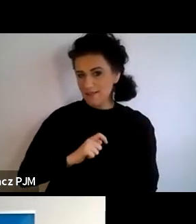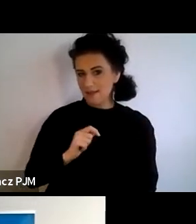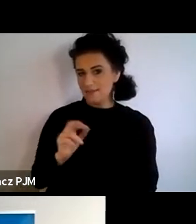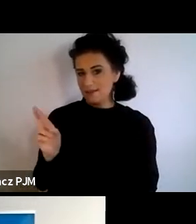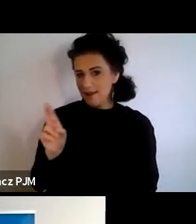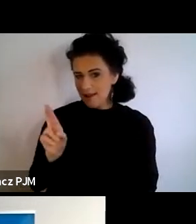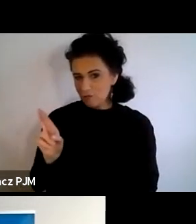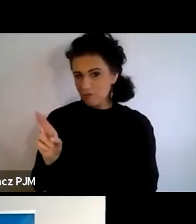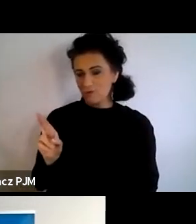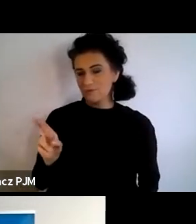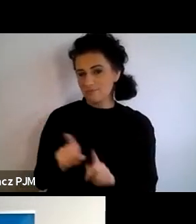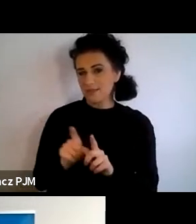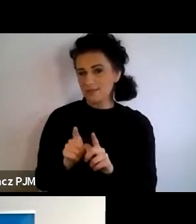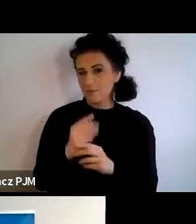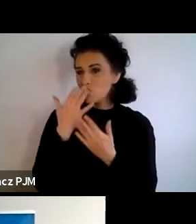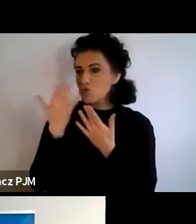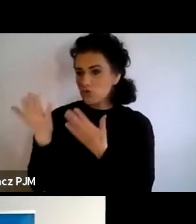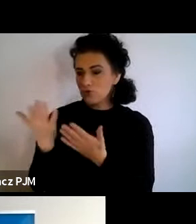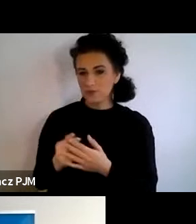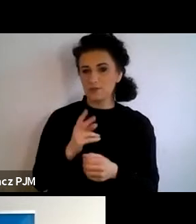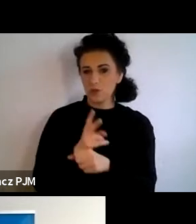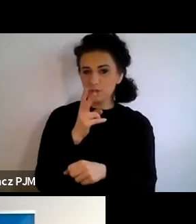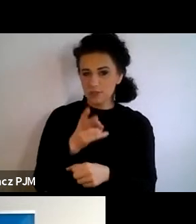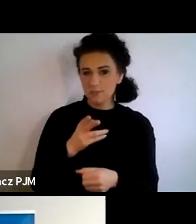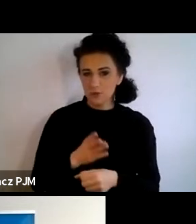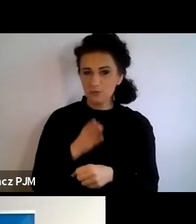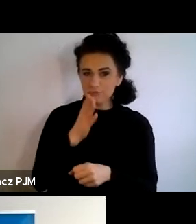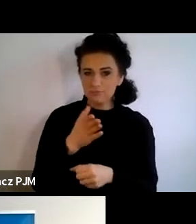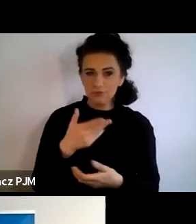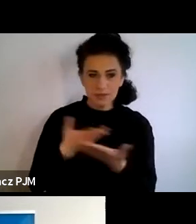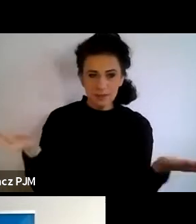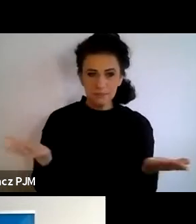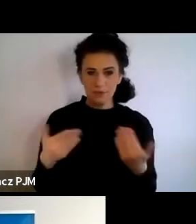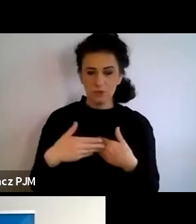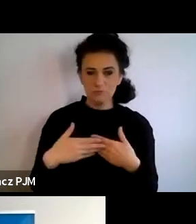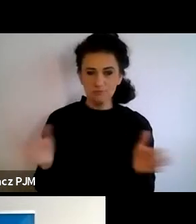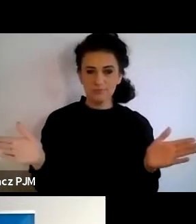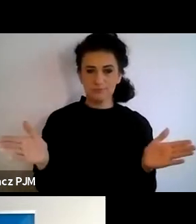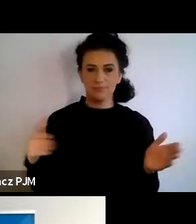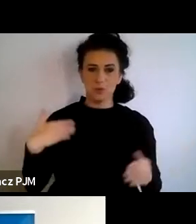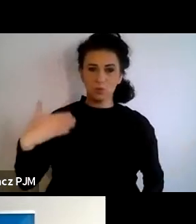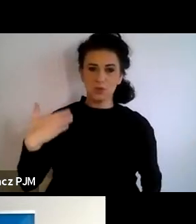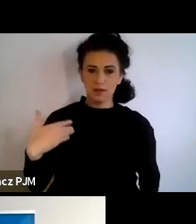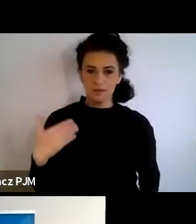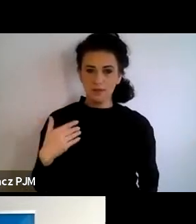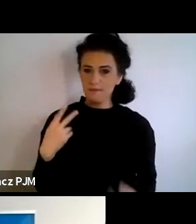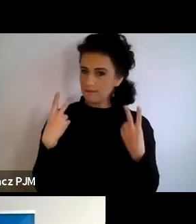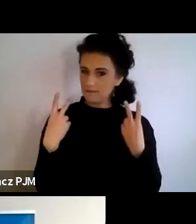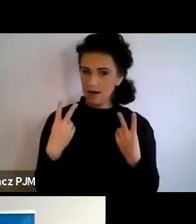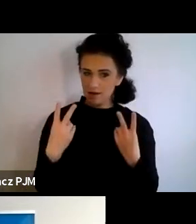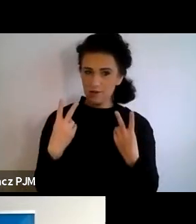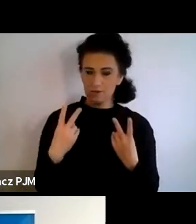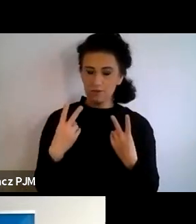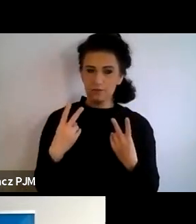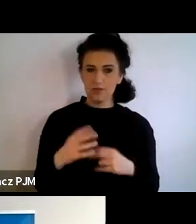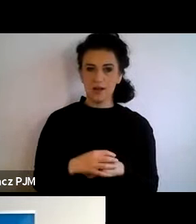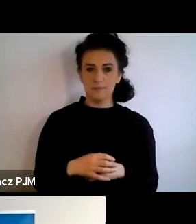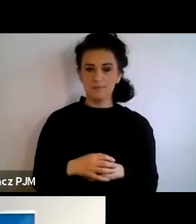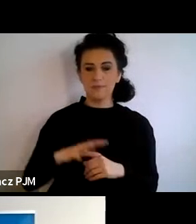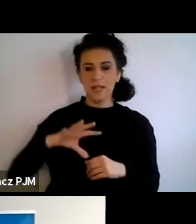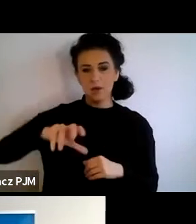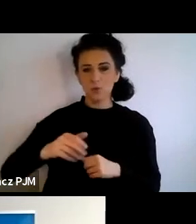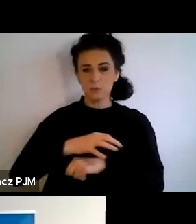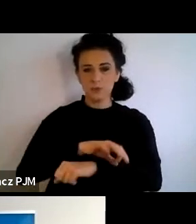mówcie o tym, bo dostępność naprawdę jest ważna i dzięki niej otwieracie Państwo uczelnię dla ogromnych rzeszy